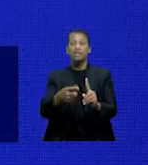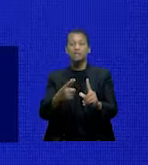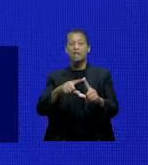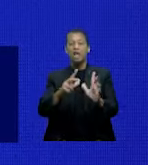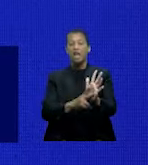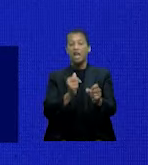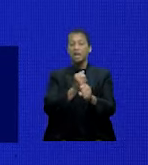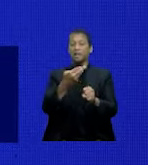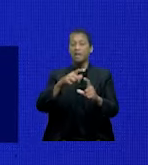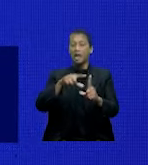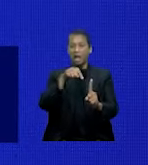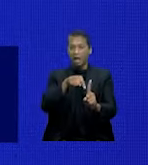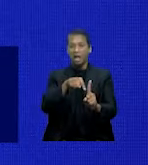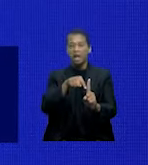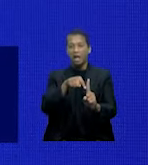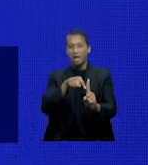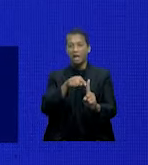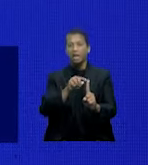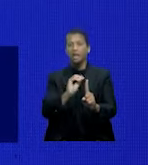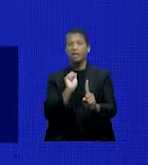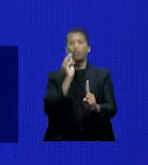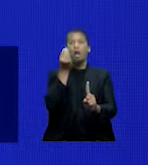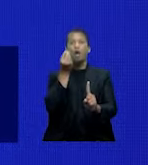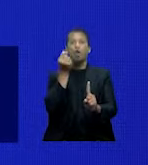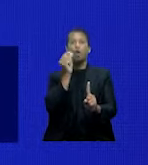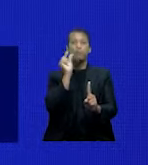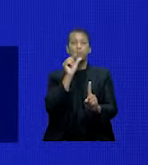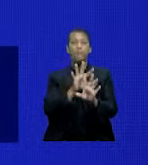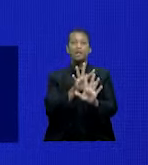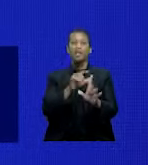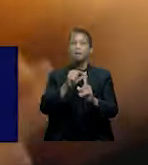Sudibyo untuk menjadi Ketua Umum Partai